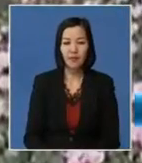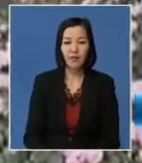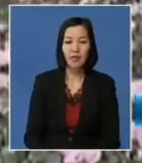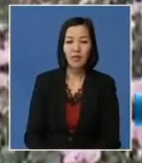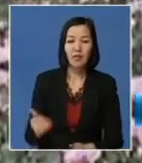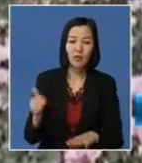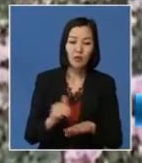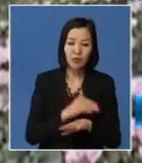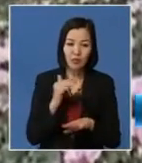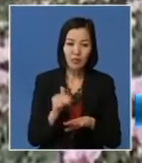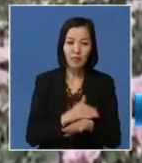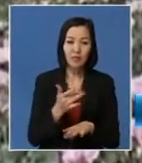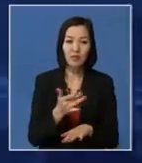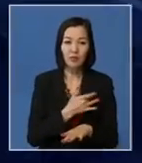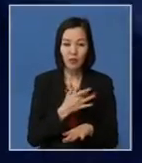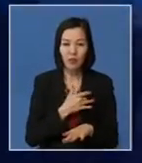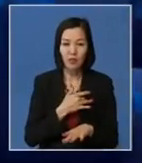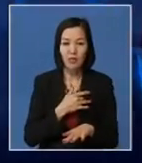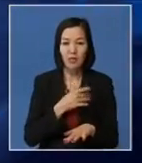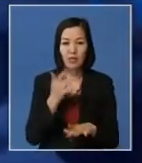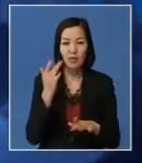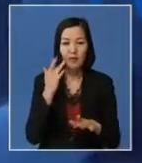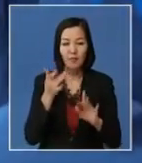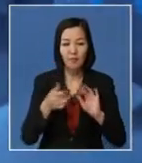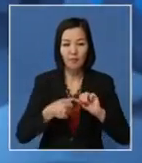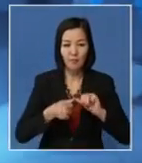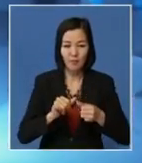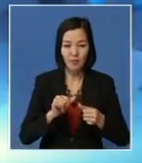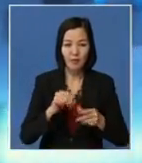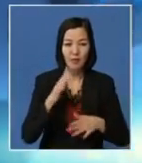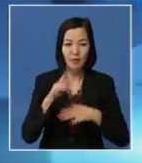Ізі де, ісі де мәңгі. Жанат Бақылжанова, Ерлан Азанбай, Жетісу телеарнасы.